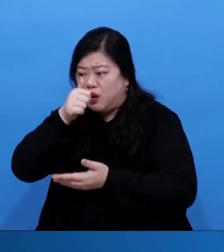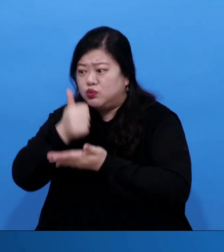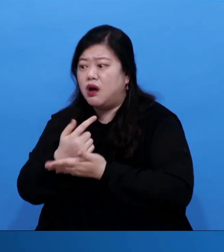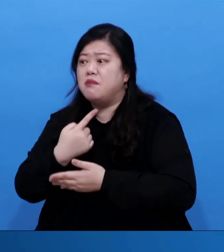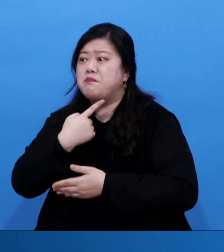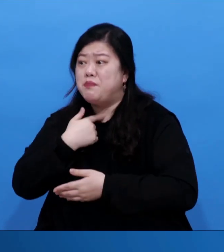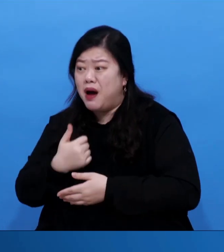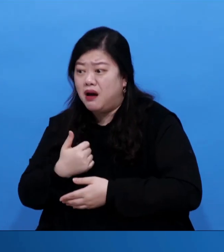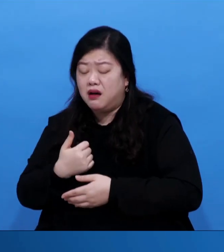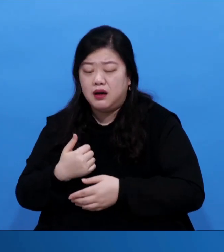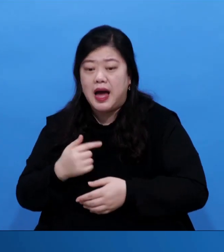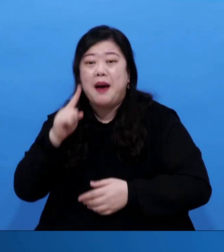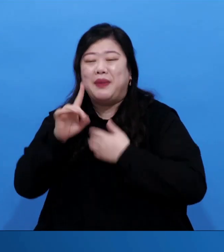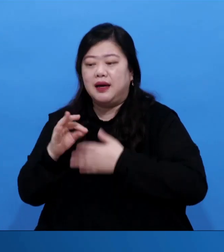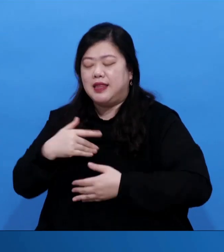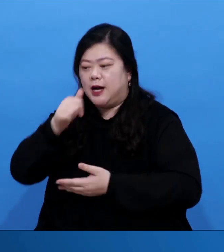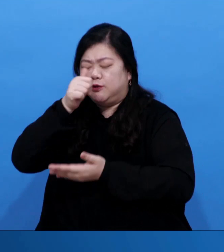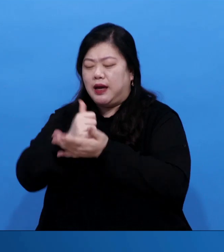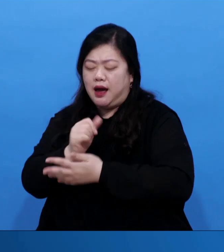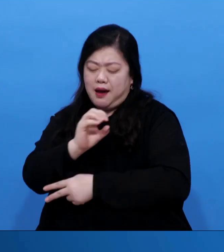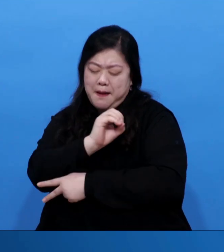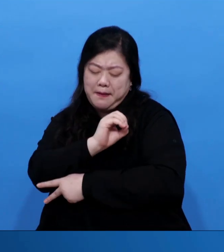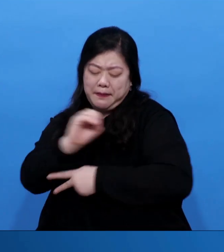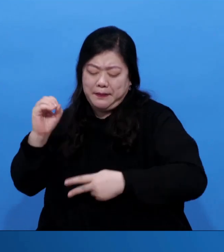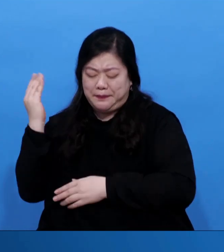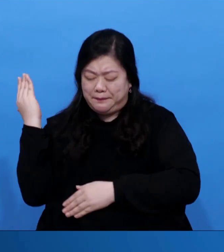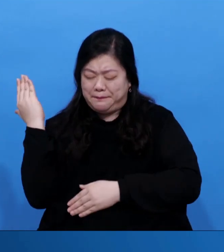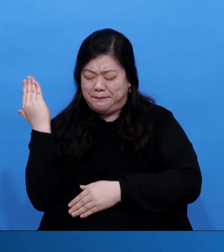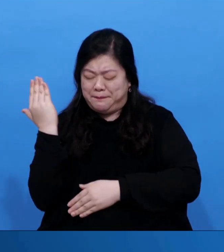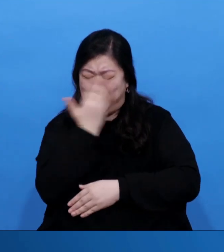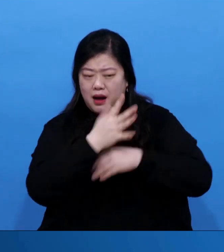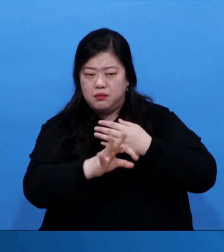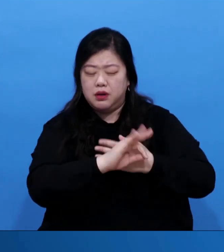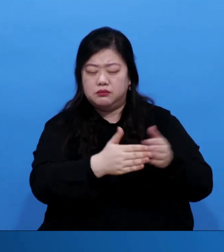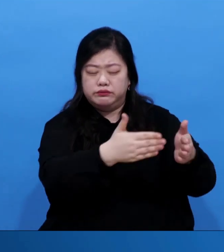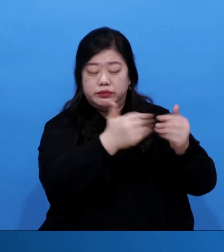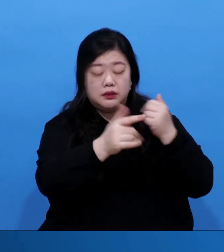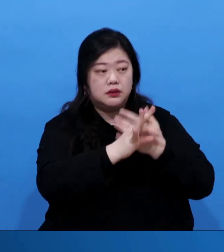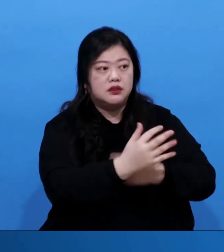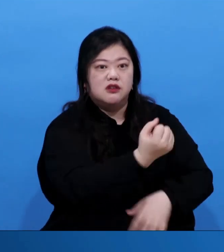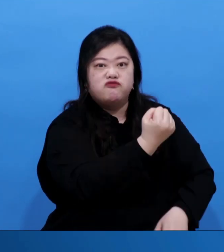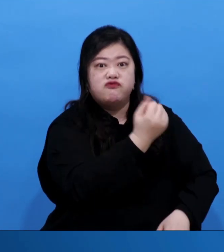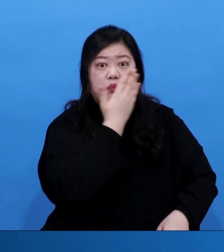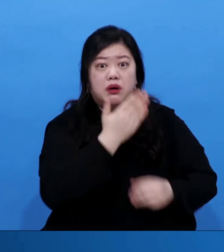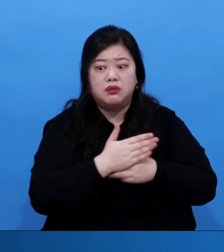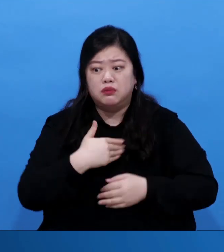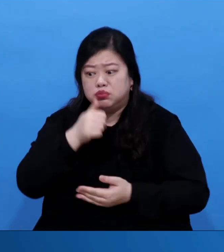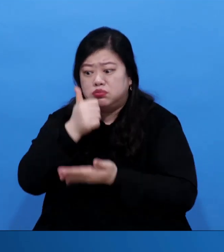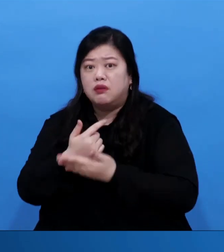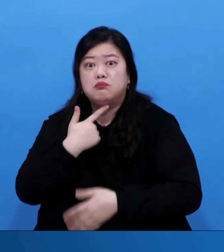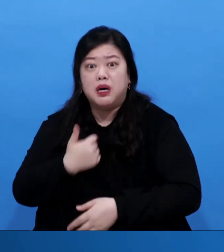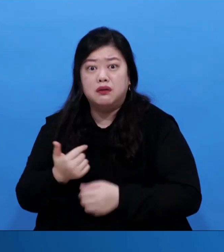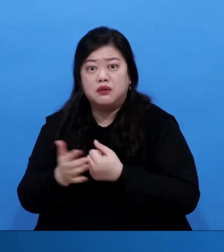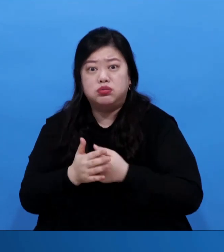멸망받아야 될 사람이 구원받았다니까요. And someone who should have faced destruction had received salvation. 우리